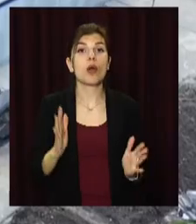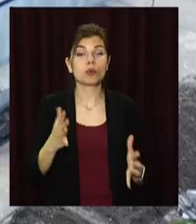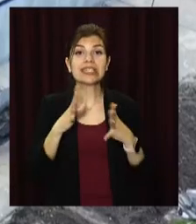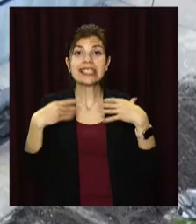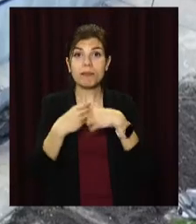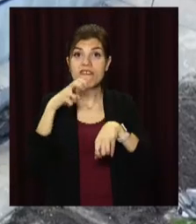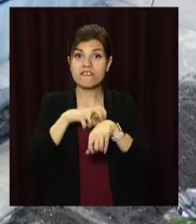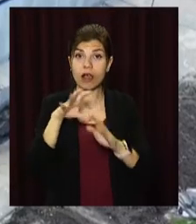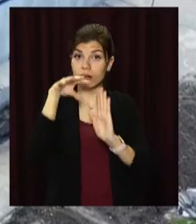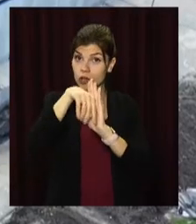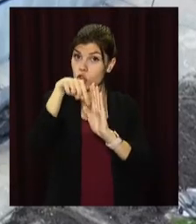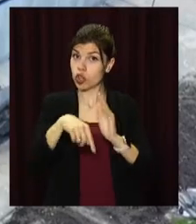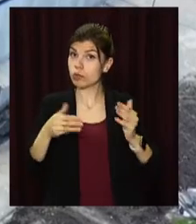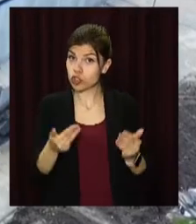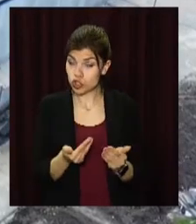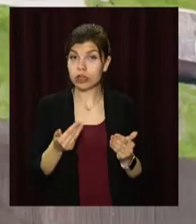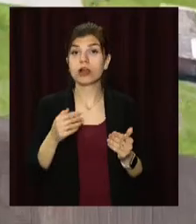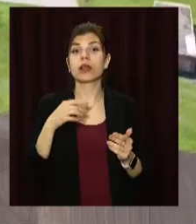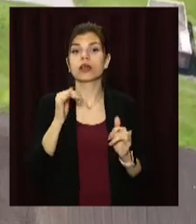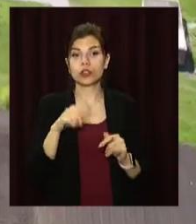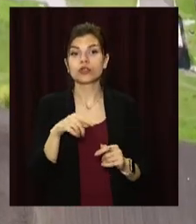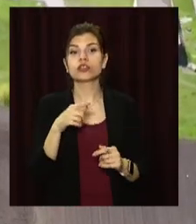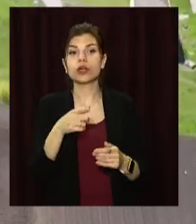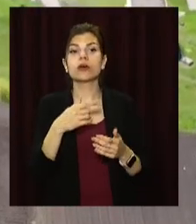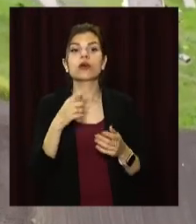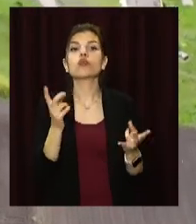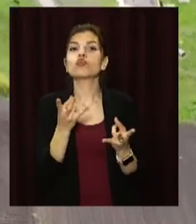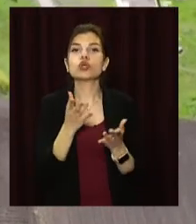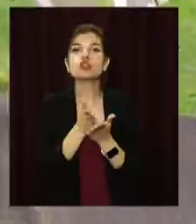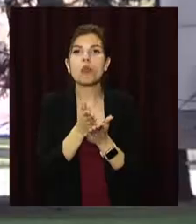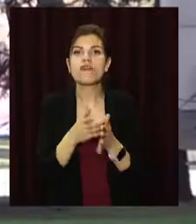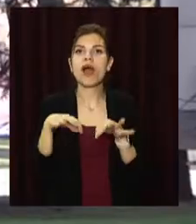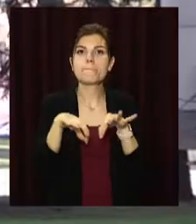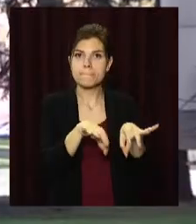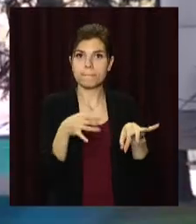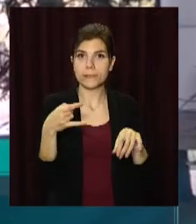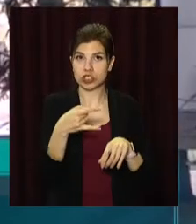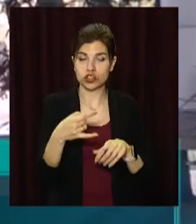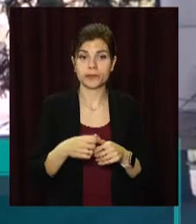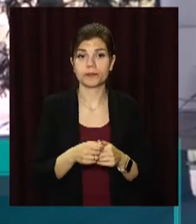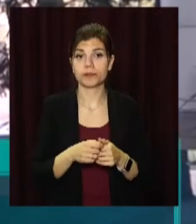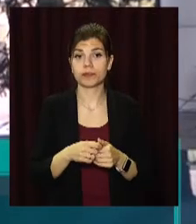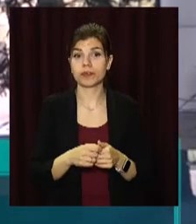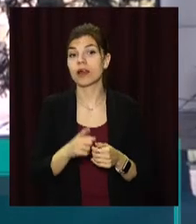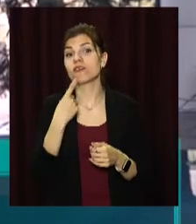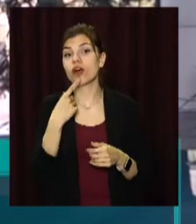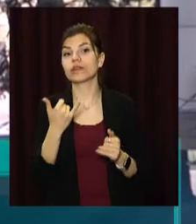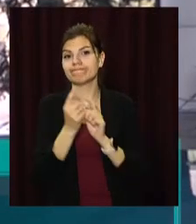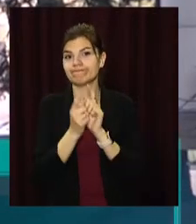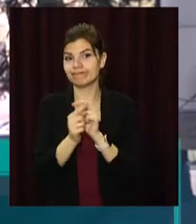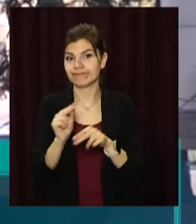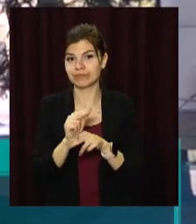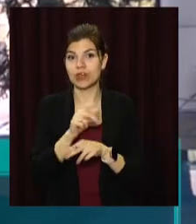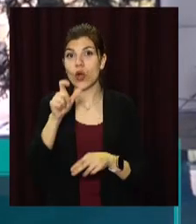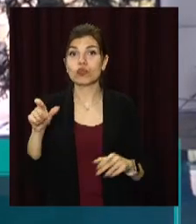сімейні лікарі, також закупили сучасне обладнання та службовий автомобіль. Зводимо з нуля в регіоні сучасні амбулаторії.